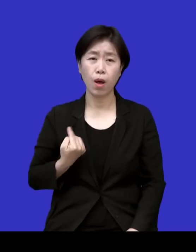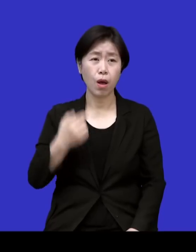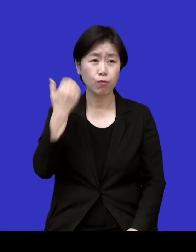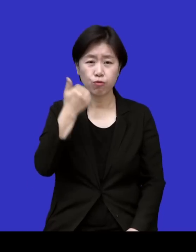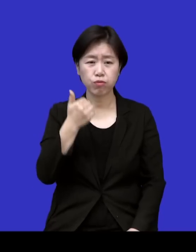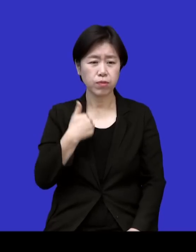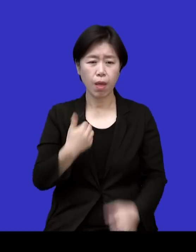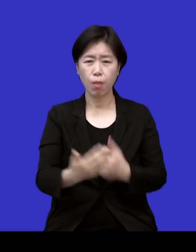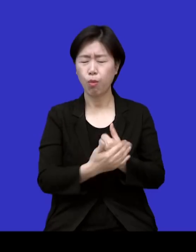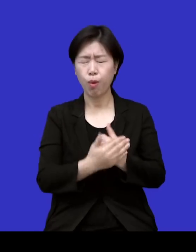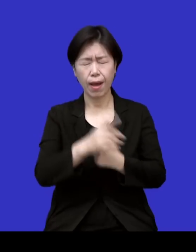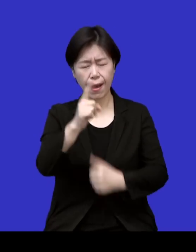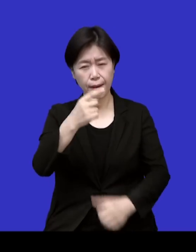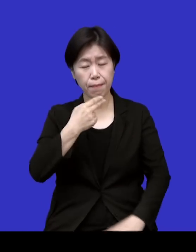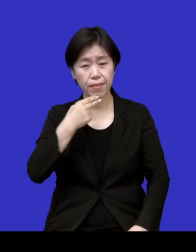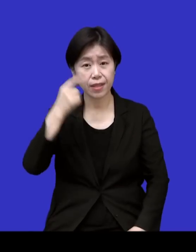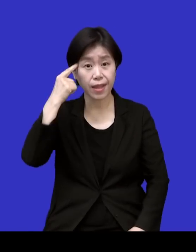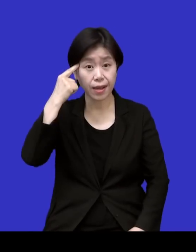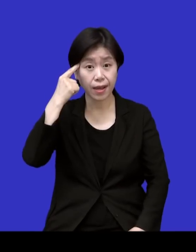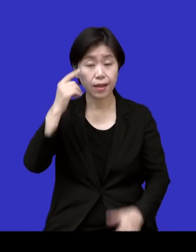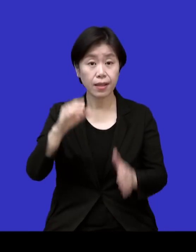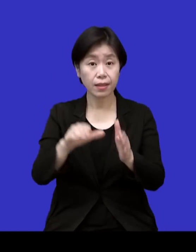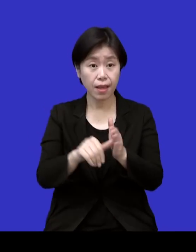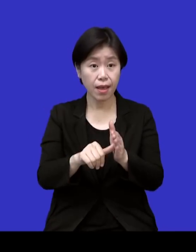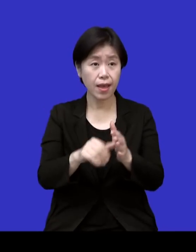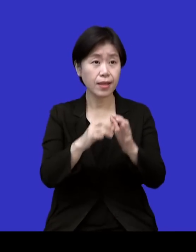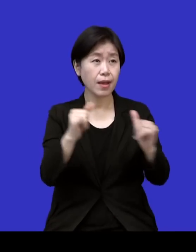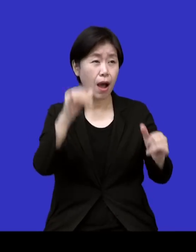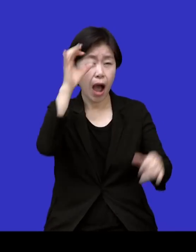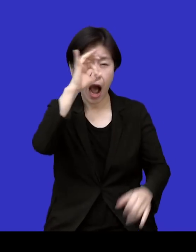것 같아 라고 할 때 사람을 찾지 마시고